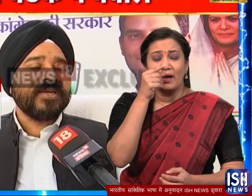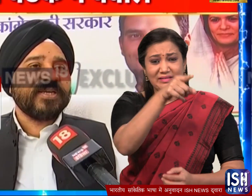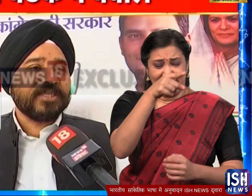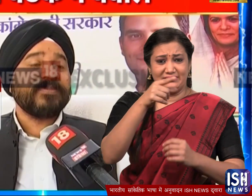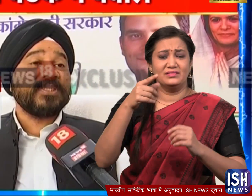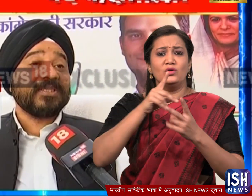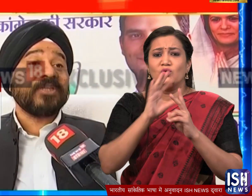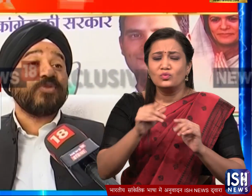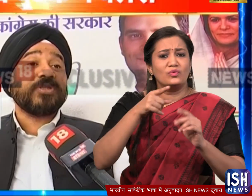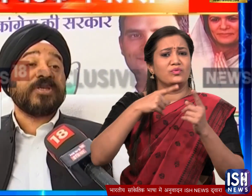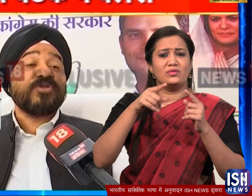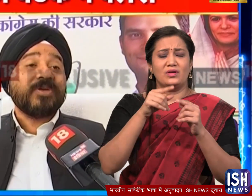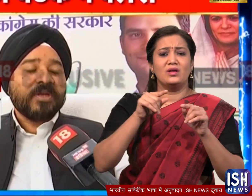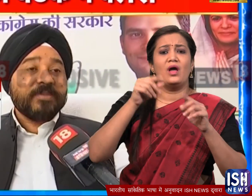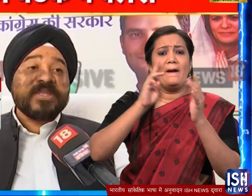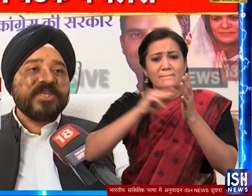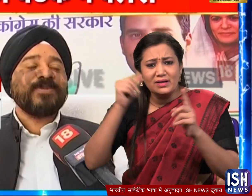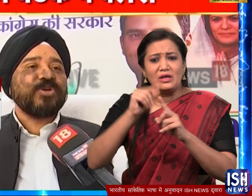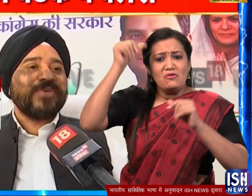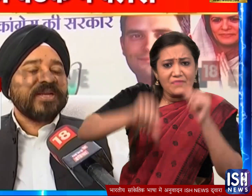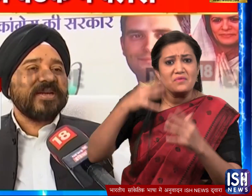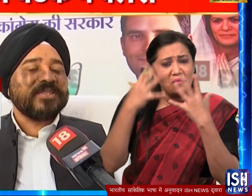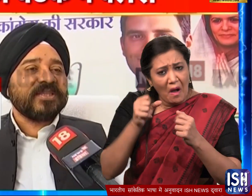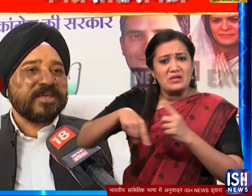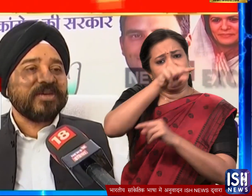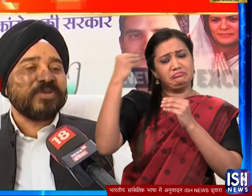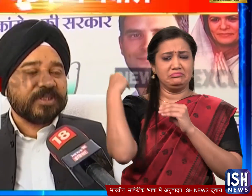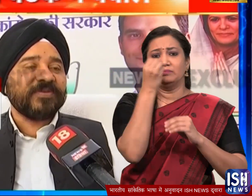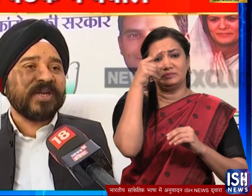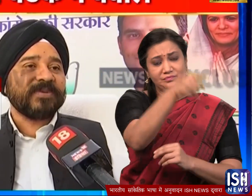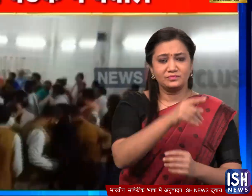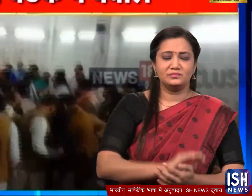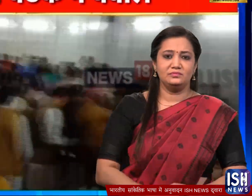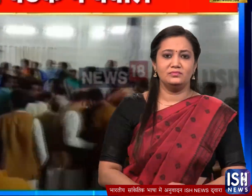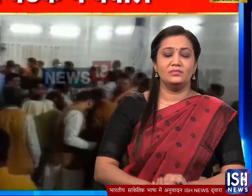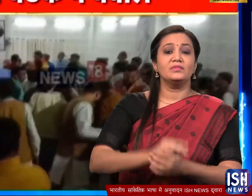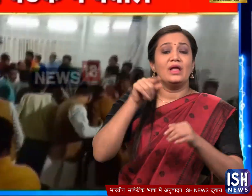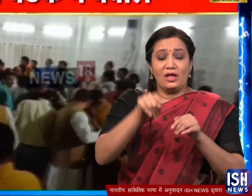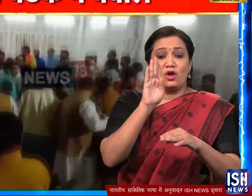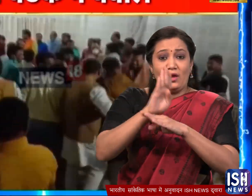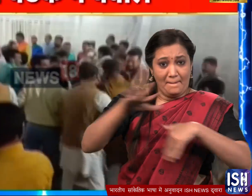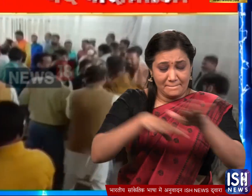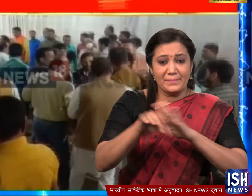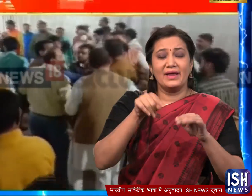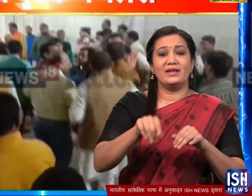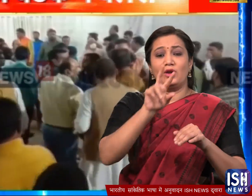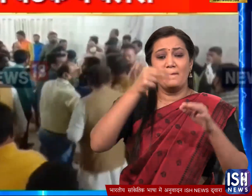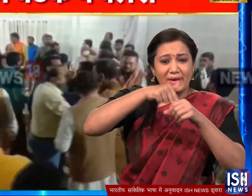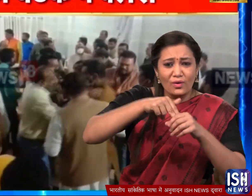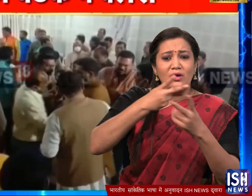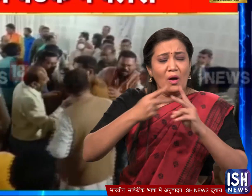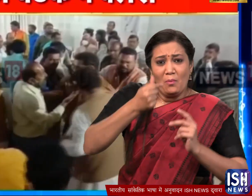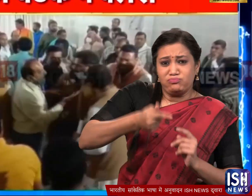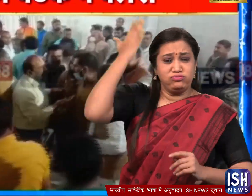जनता पार्टी के असामाजिक तत्व हो सकते हैं जो मध्य प्रदेश बंद को फेल करना चाहते हैं। कांग्रेस ने पेट्रोल और डीजल की बढ़ती कीमतों के विरोध